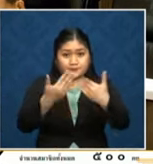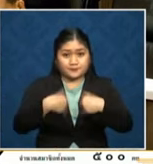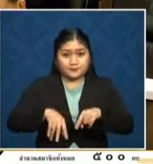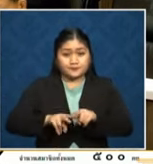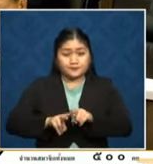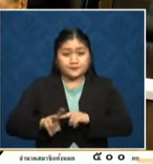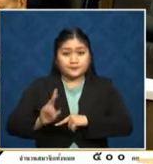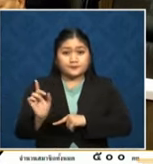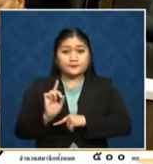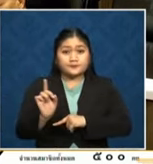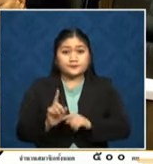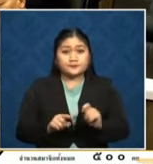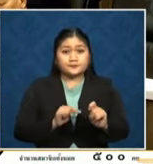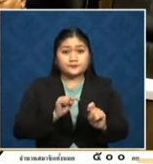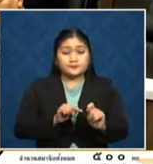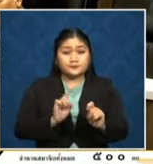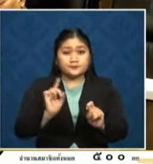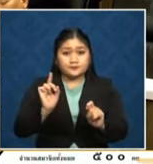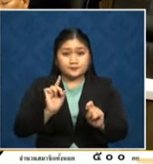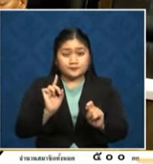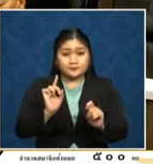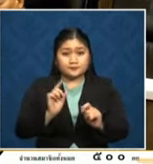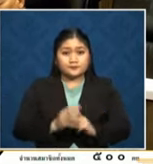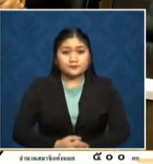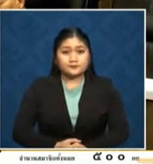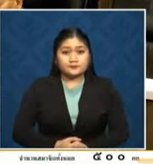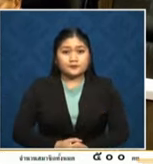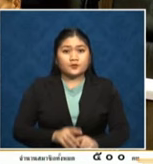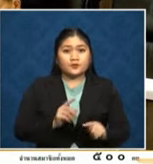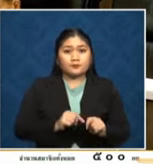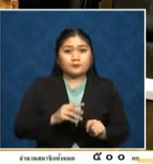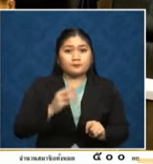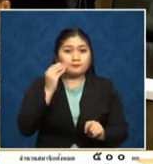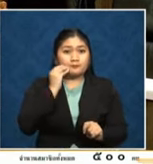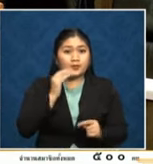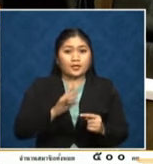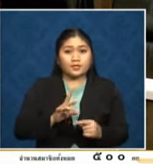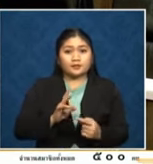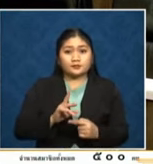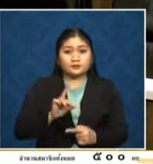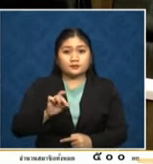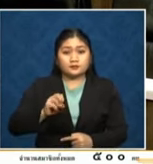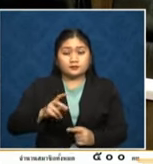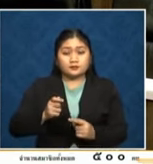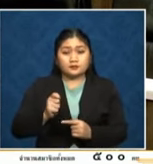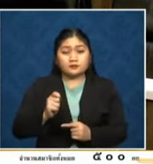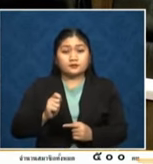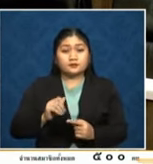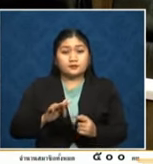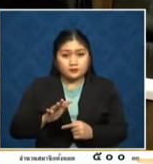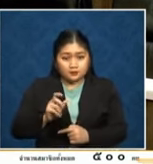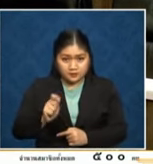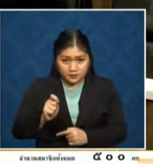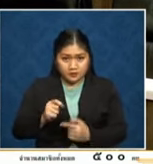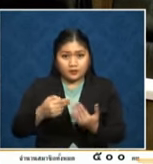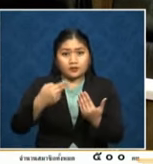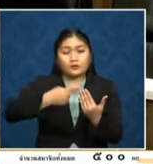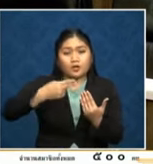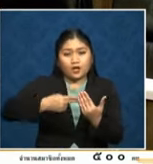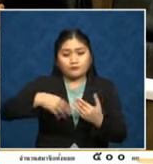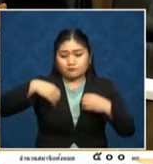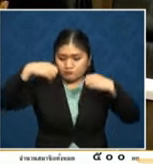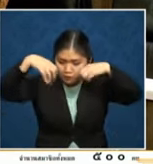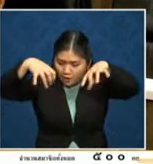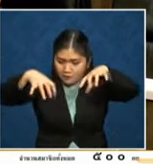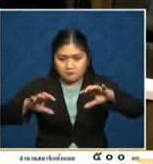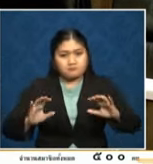ครับที่อำเภอตำบลบ้านเดืออำเภอเมืองจังหวัดหนองคายยังขาดไฟส่องสว่าง